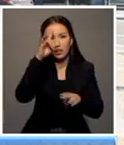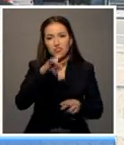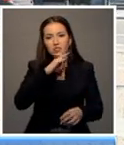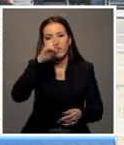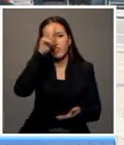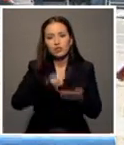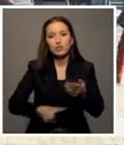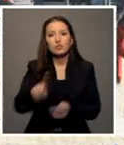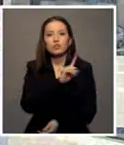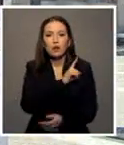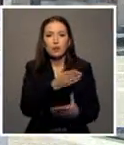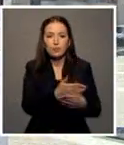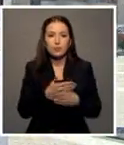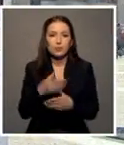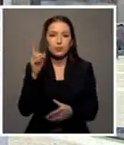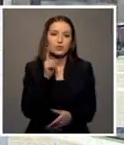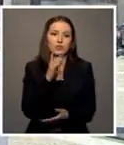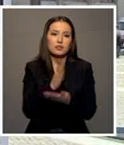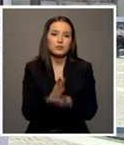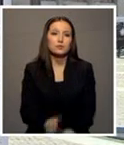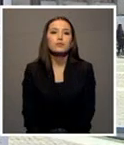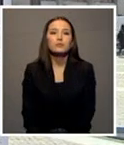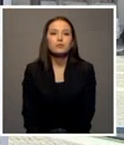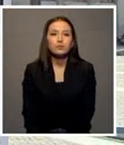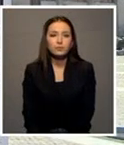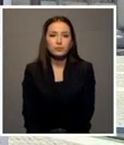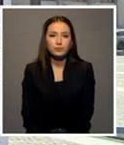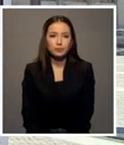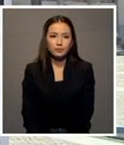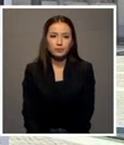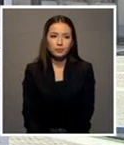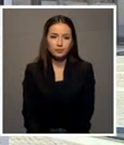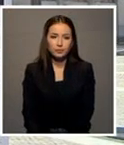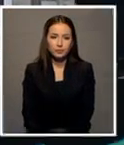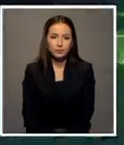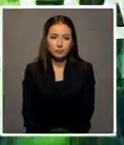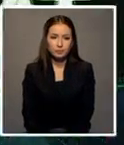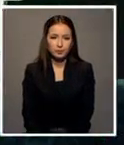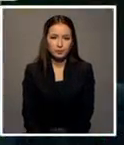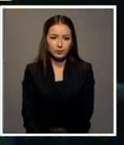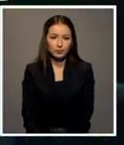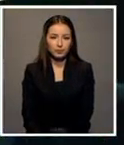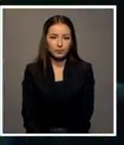күтеді. Нұрсұлу Қасым, Бауыржан Өмірбек, Қазақстан ұлттық телеарнасы, Брюссель, Бельгия.